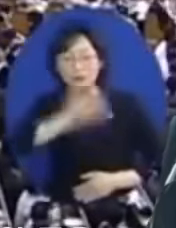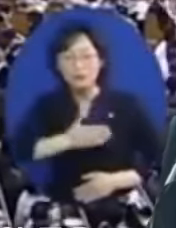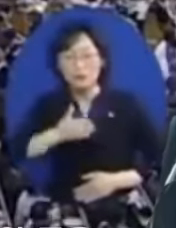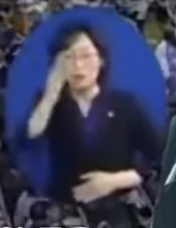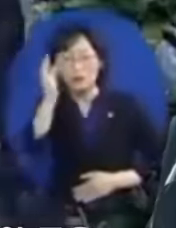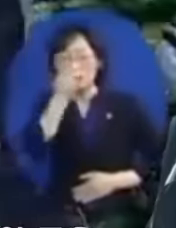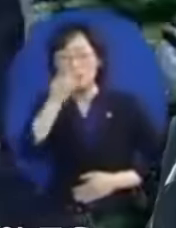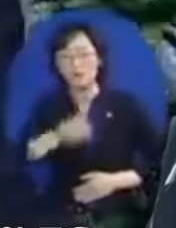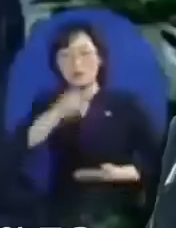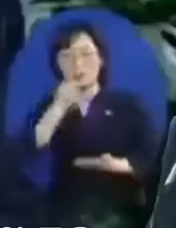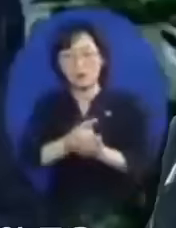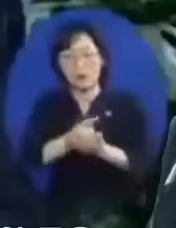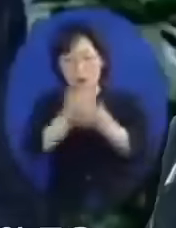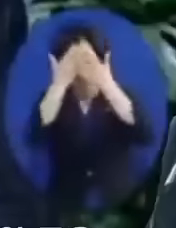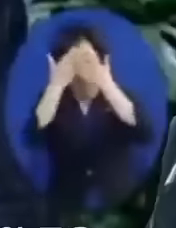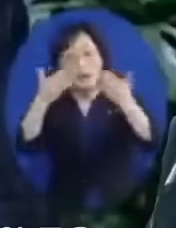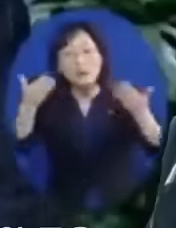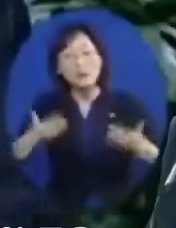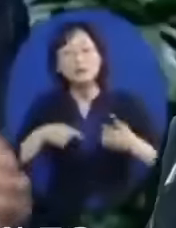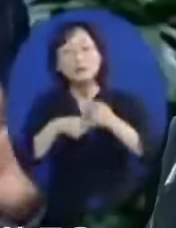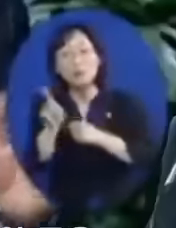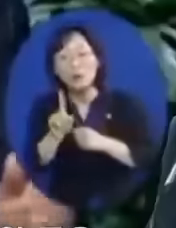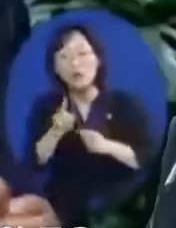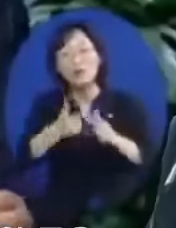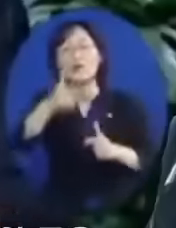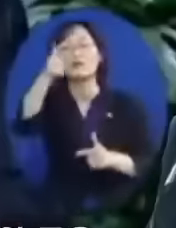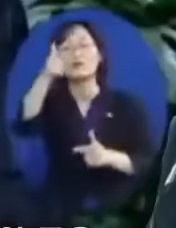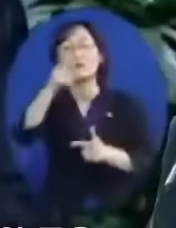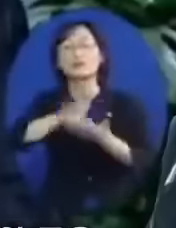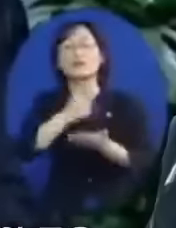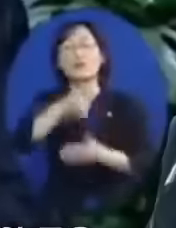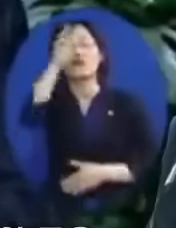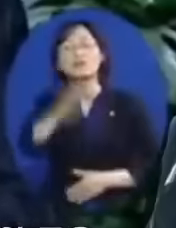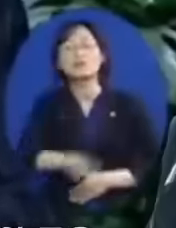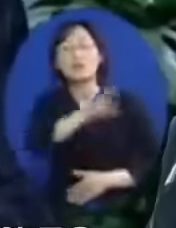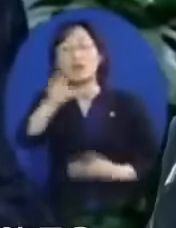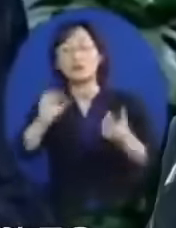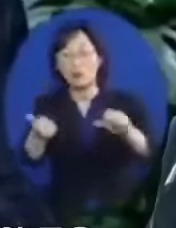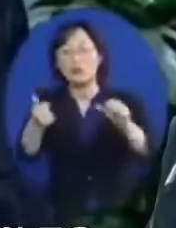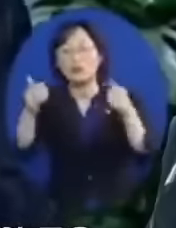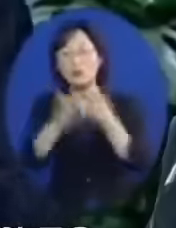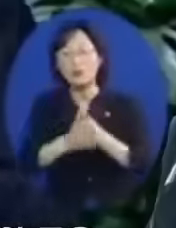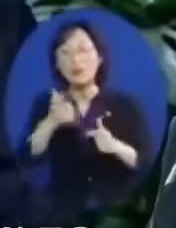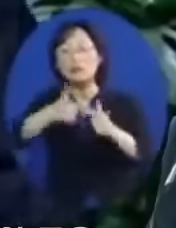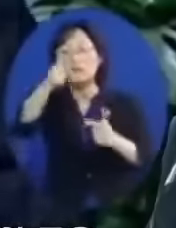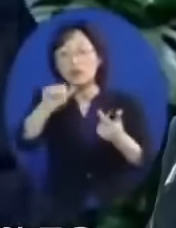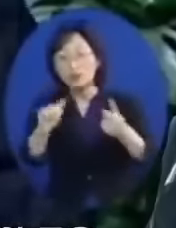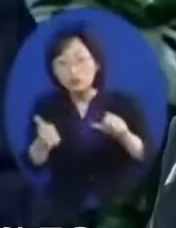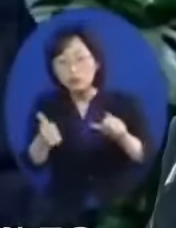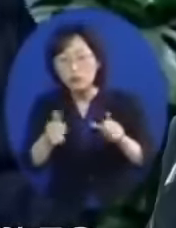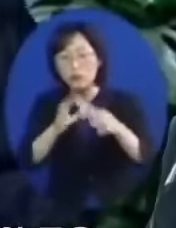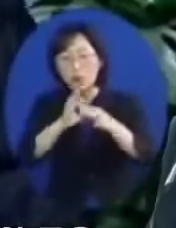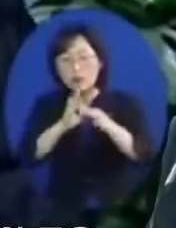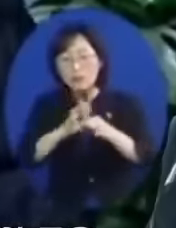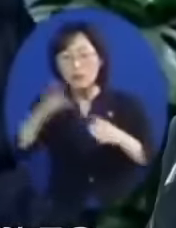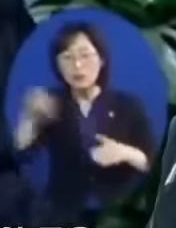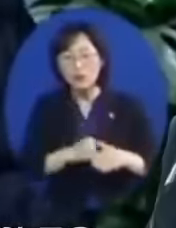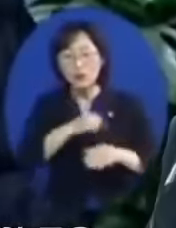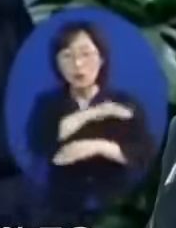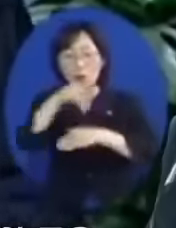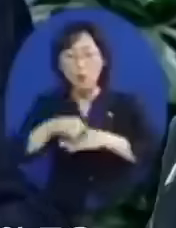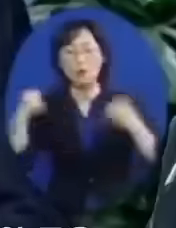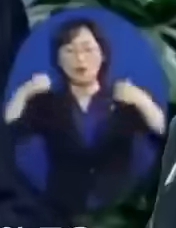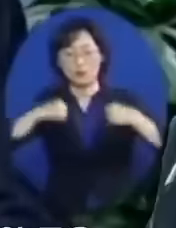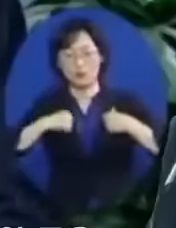의롭다함을 공짜로 받은 것은 예수님이 십자가에서 죽었기 때문에 예수님의 죽음을 우리가 관심을 가지고 몸에